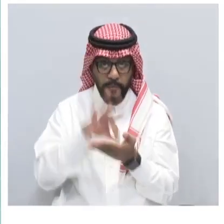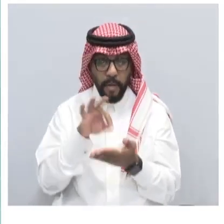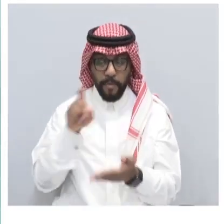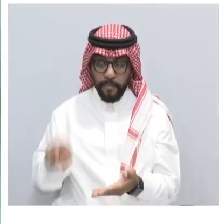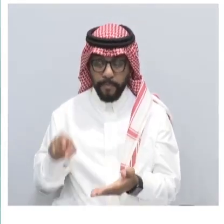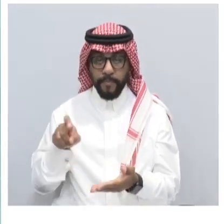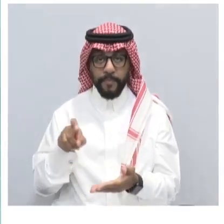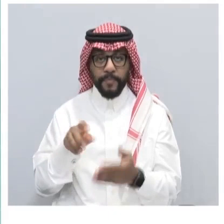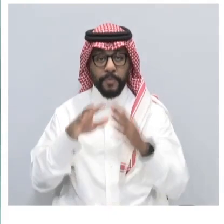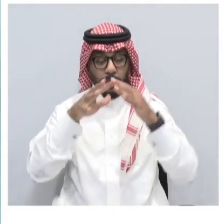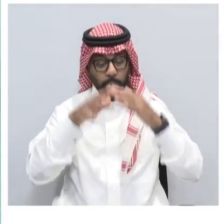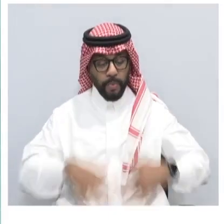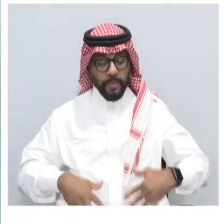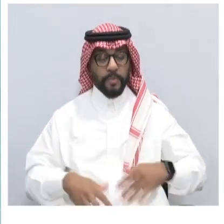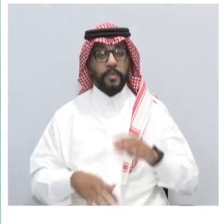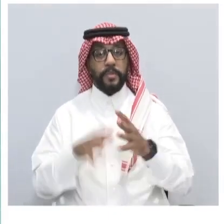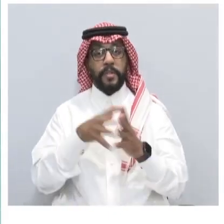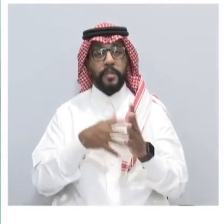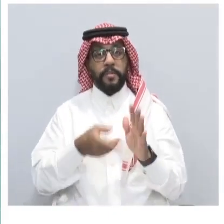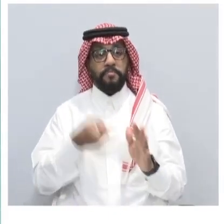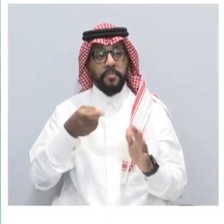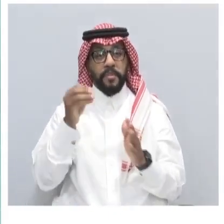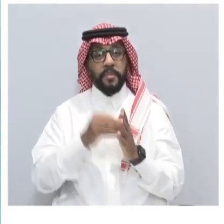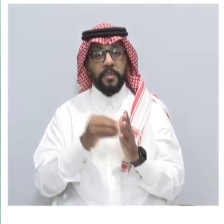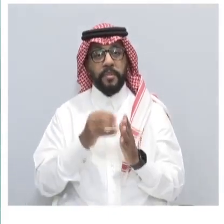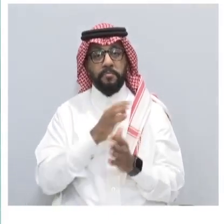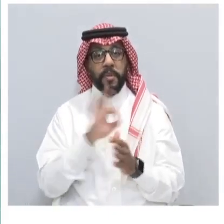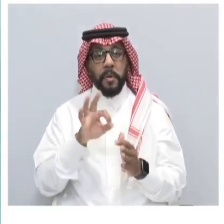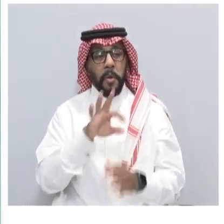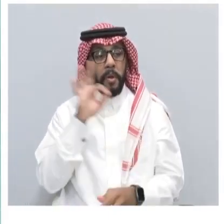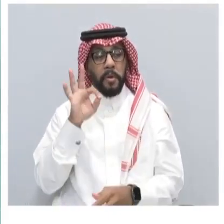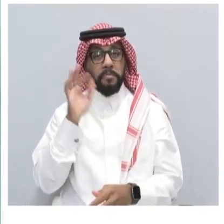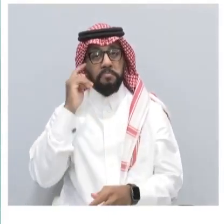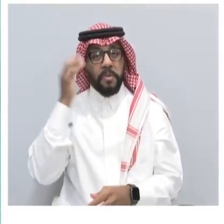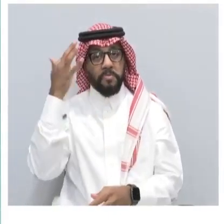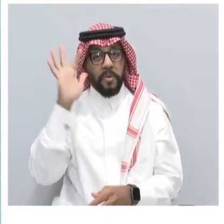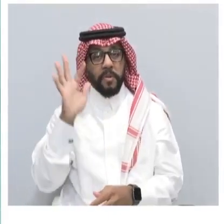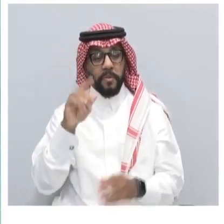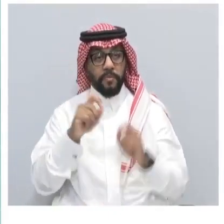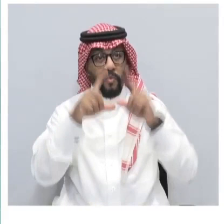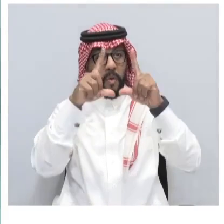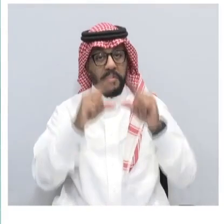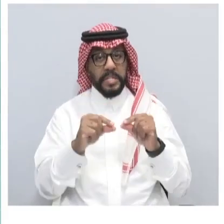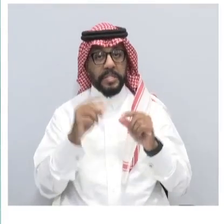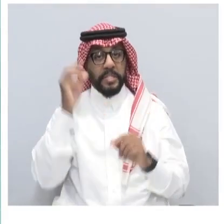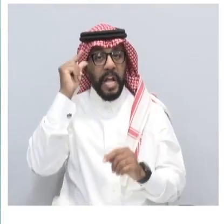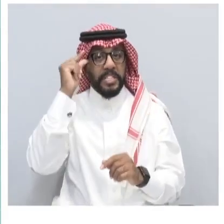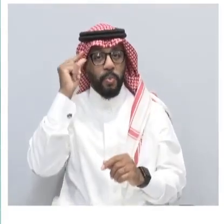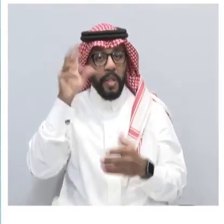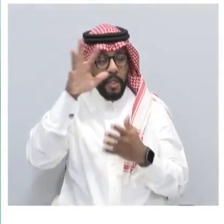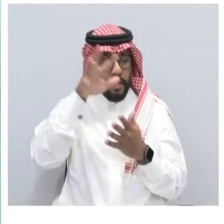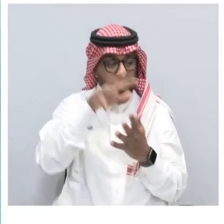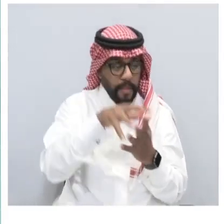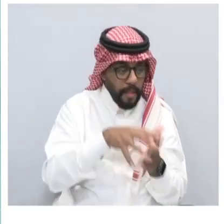النقر عليه تظهر لدينا قائمه نستطيع من خلالها اختيار الحد وكذلك التظليل